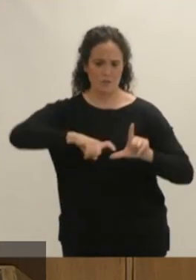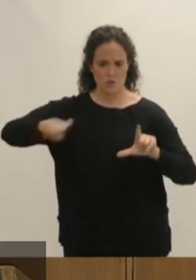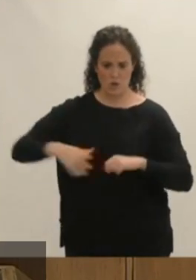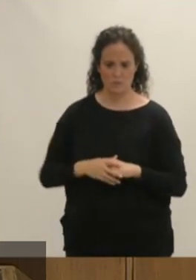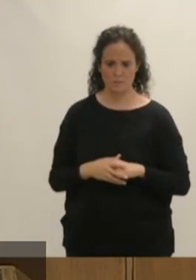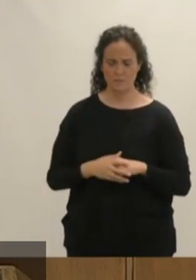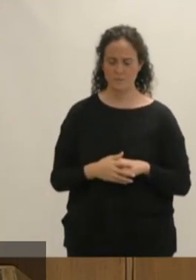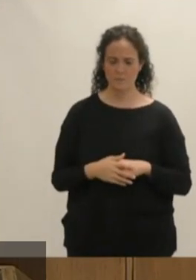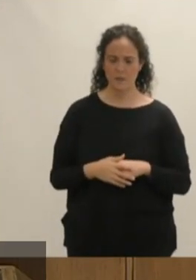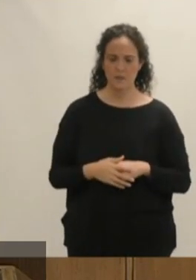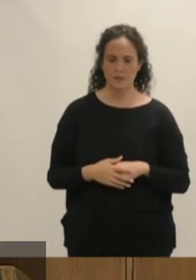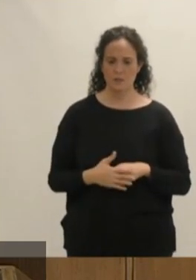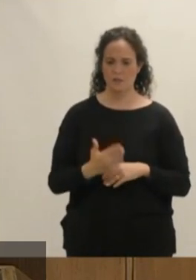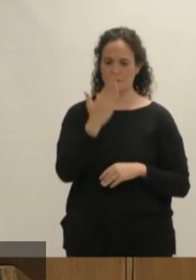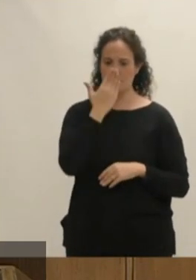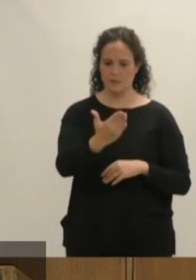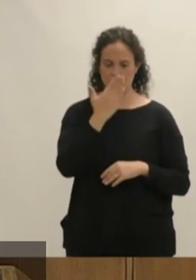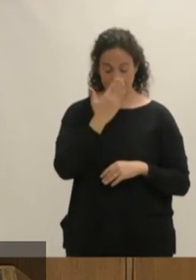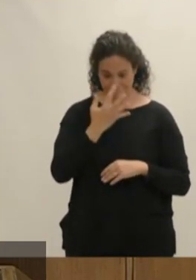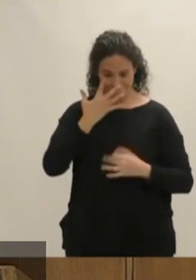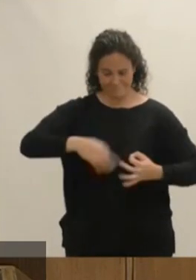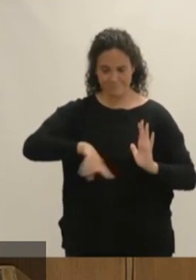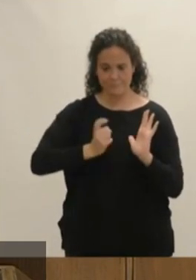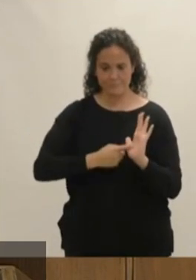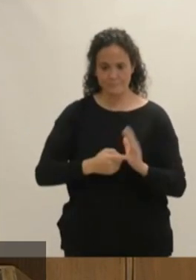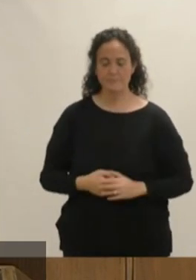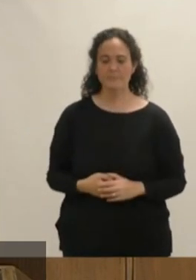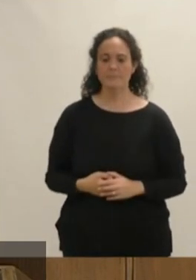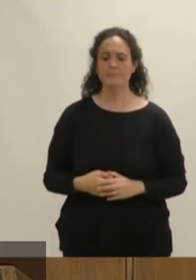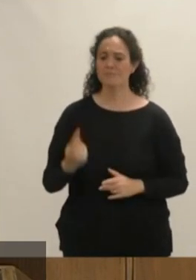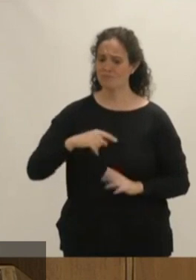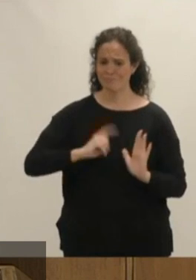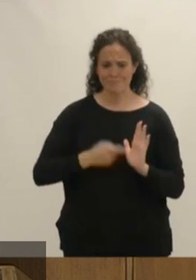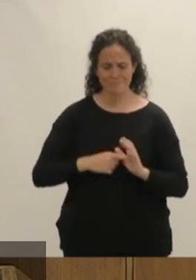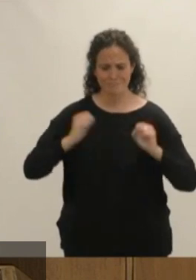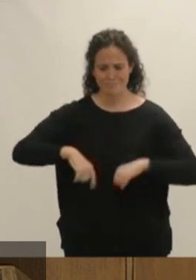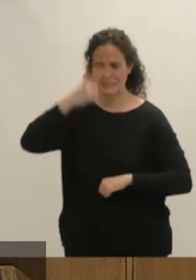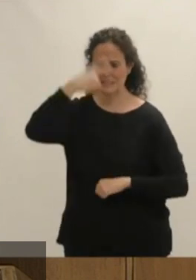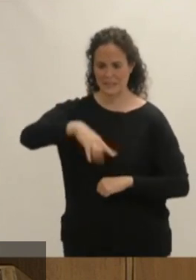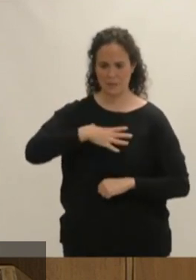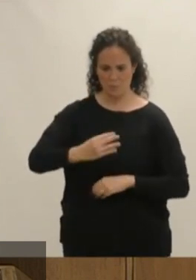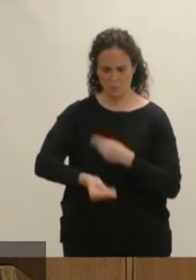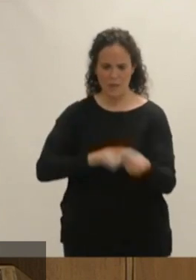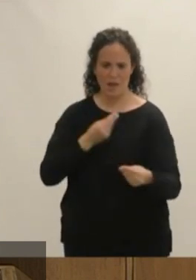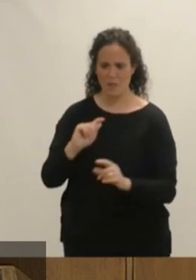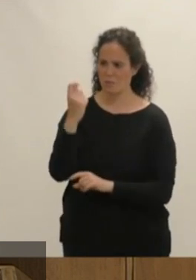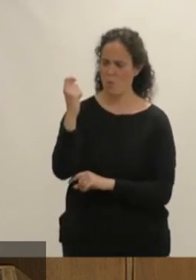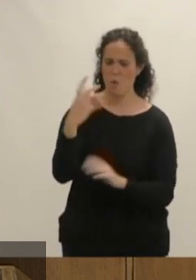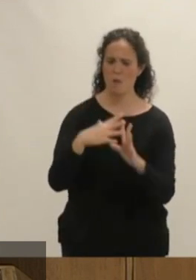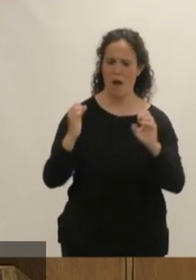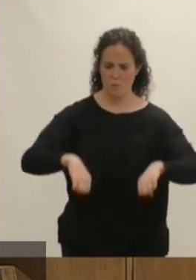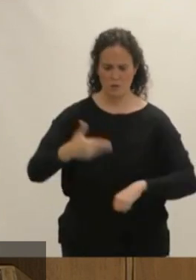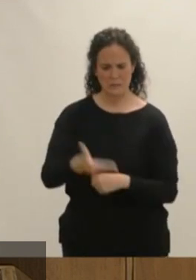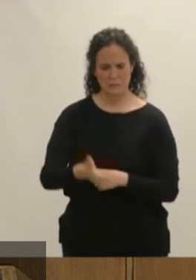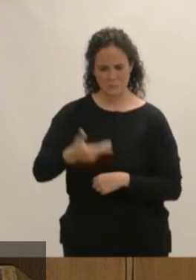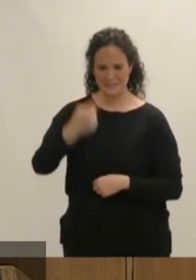Zintzotasun osoz, esaten dut. Benetan uste dut akordio zabalak lortzeko gai izango garela. Akordio zabalak osasun sistema eta zaintza